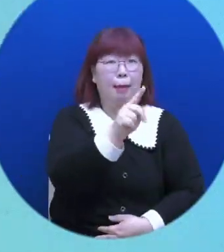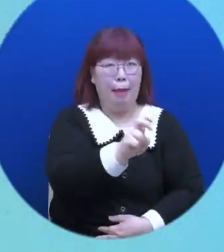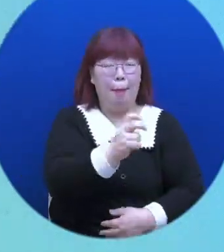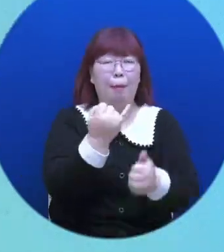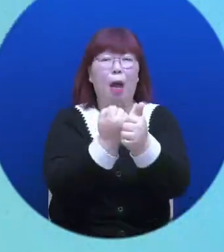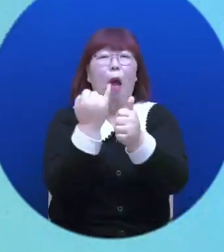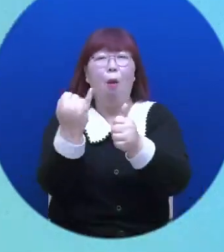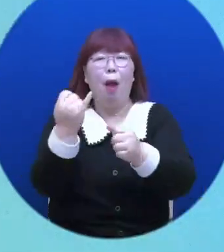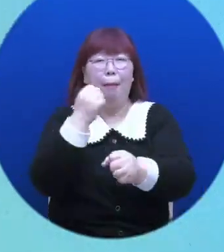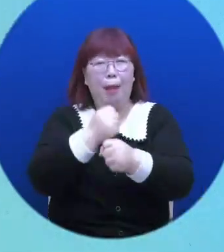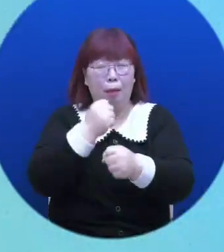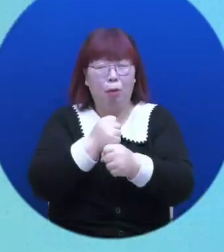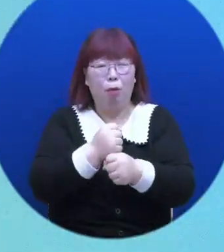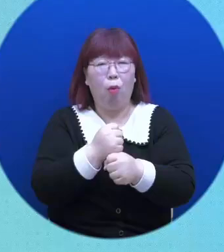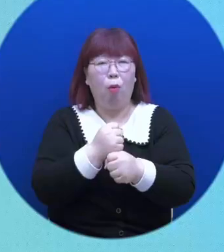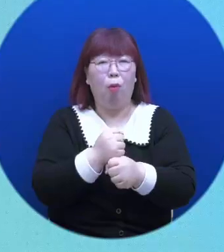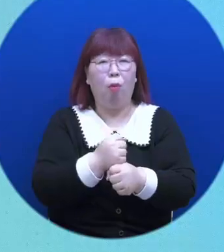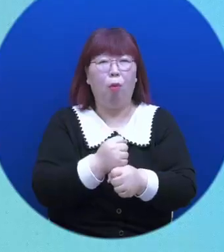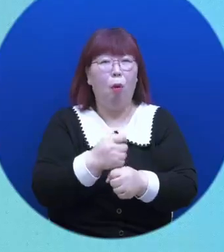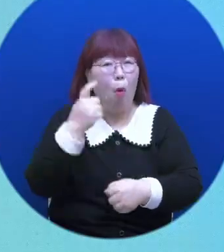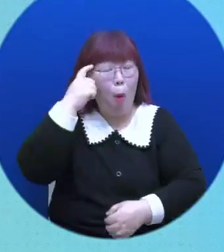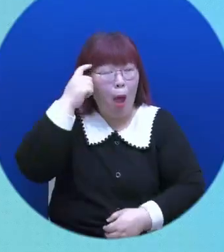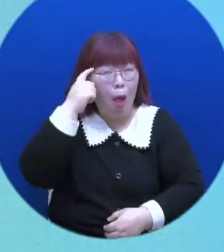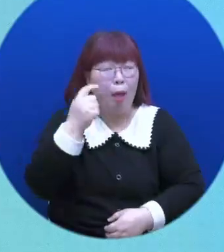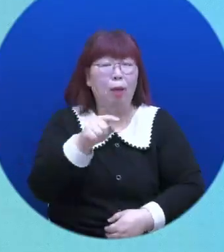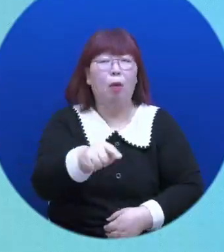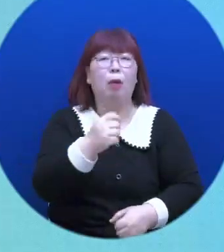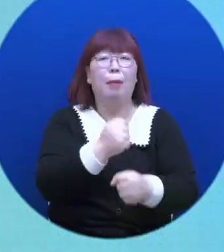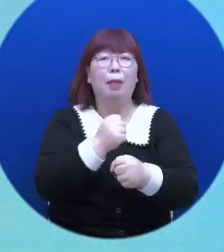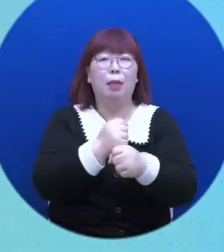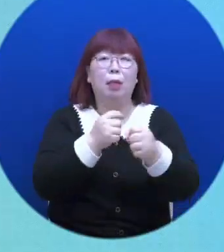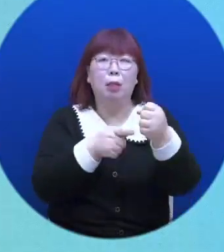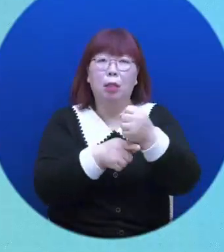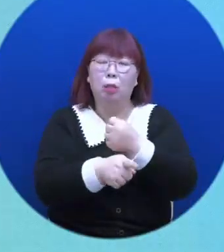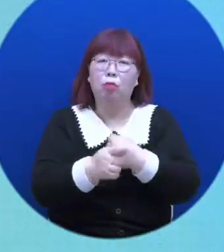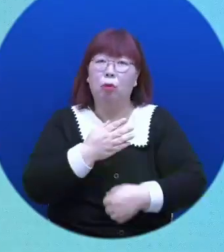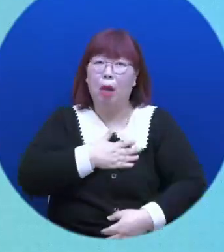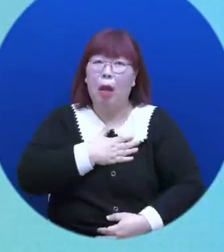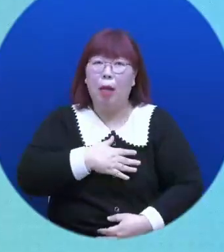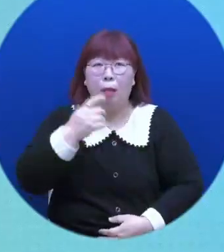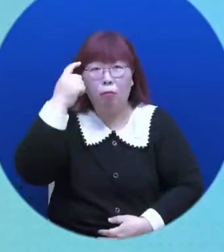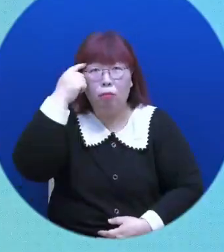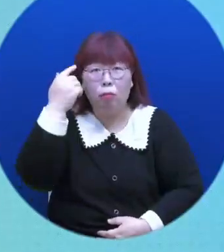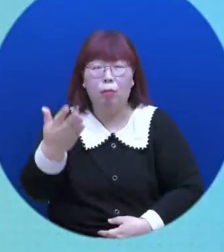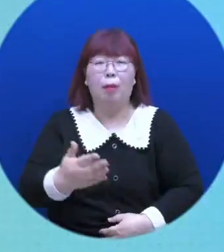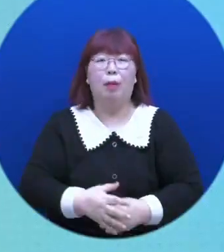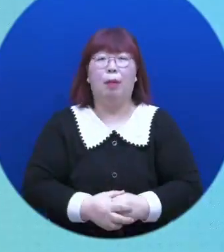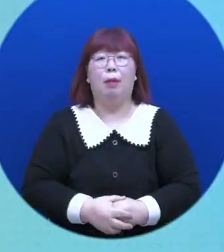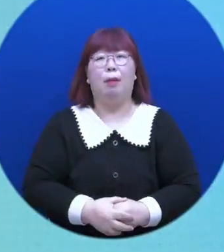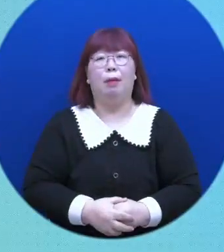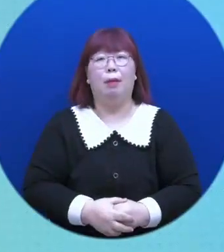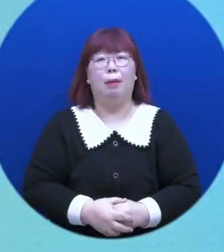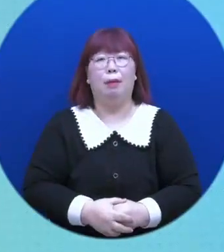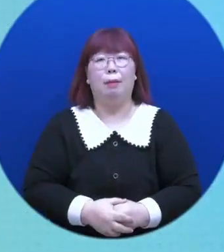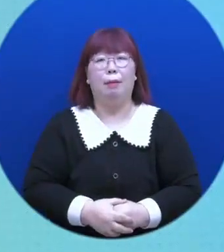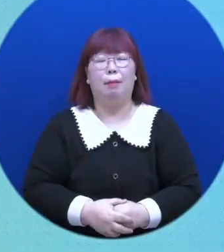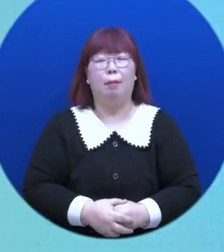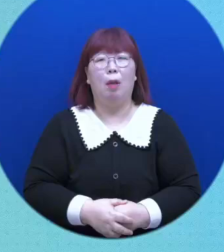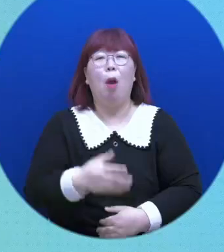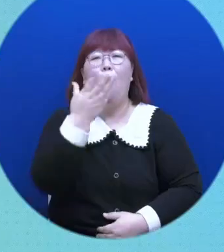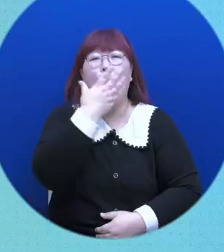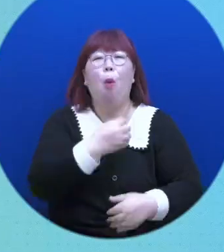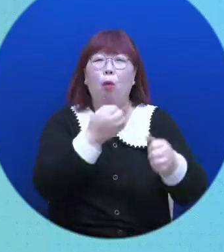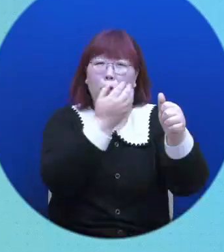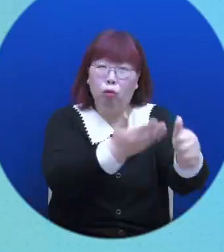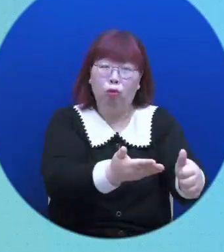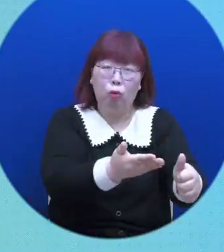왜 너희들을 만들었는지 아느냐, 그 이유를 말씀하는 게 그게요. 복을